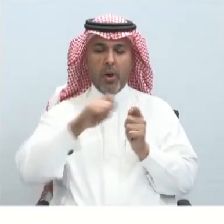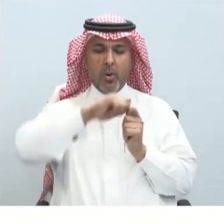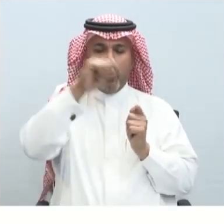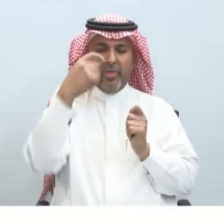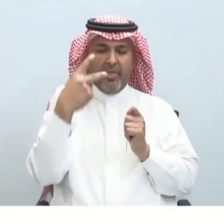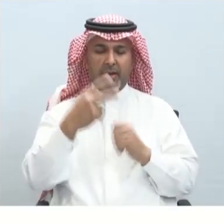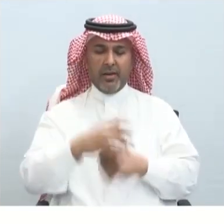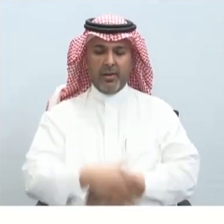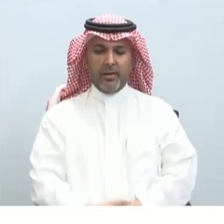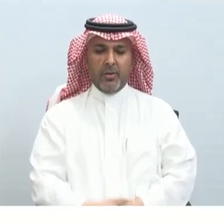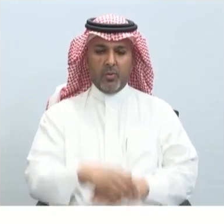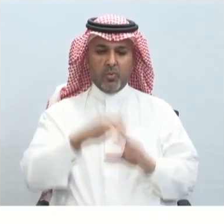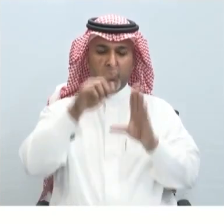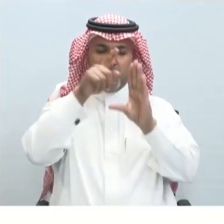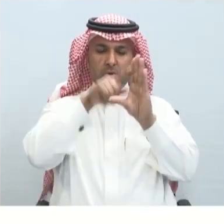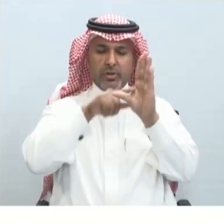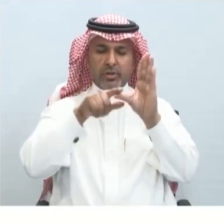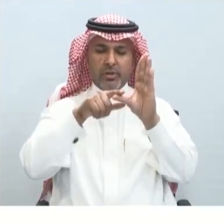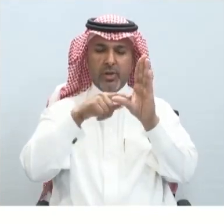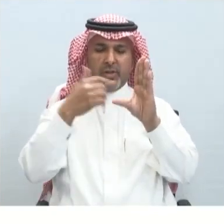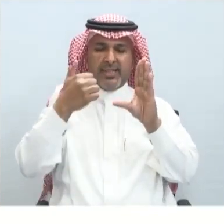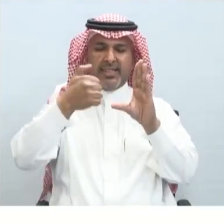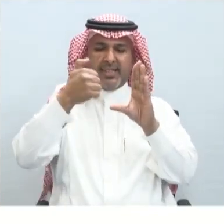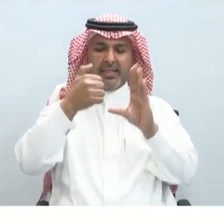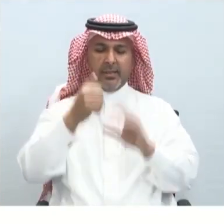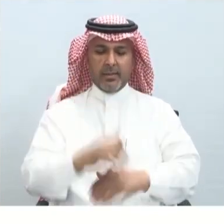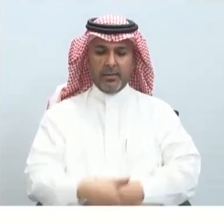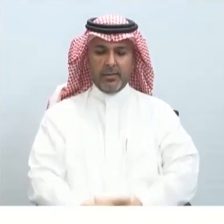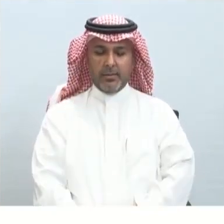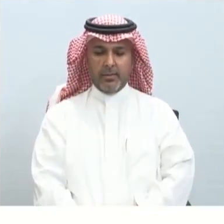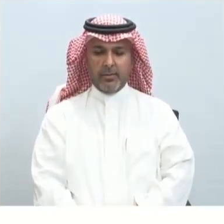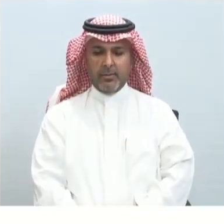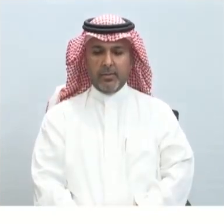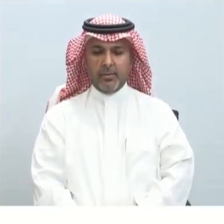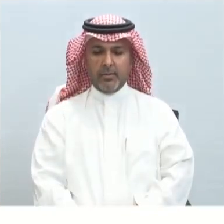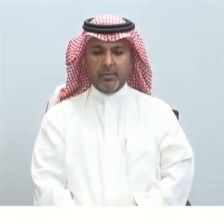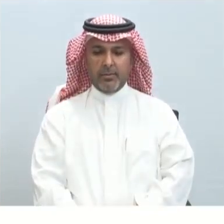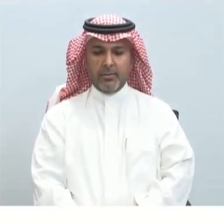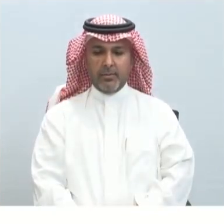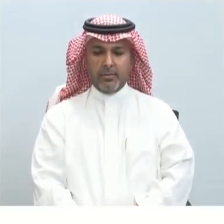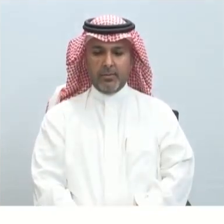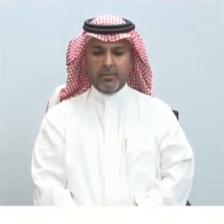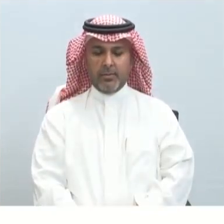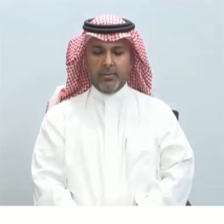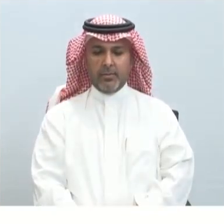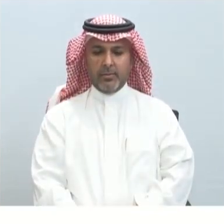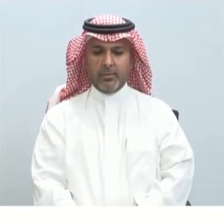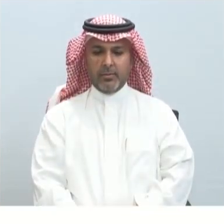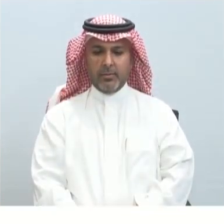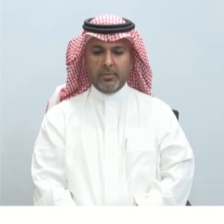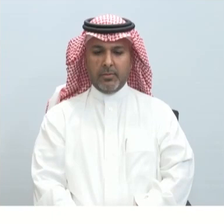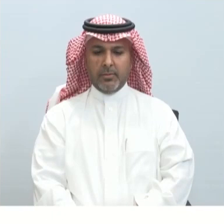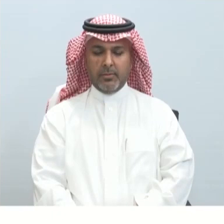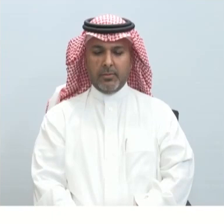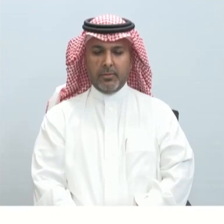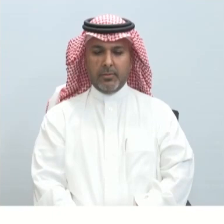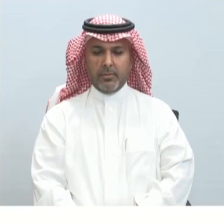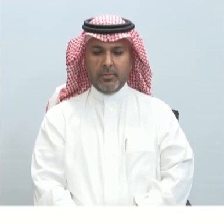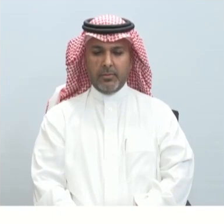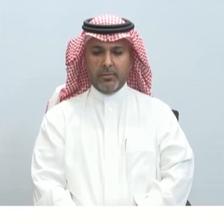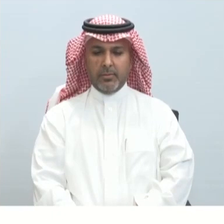الثاني وزاويه محصوره بينهما اللي هي الزاويه ستين درجه وبالتالي باقوم بالحسابات الان